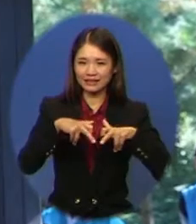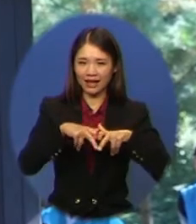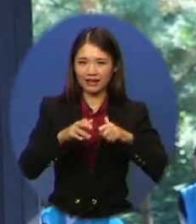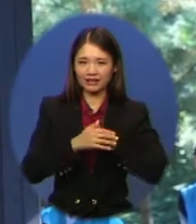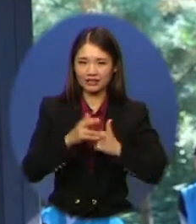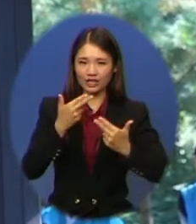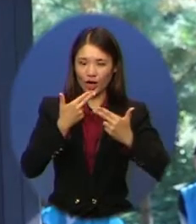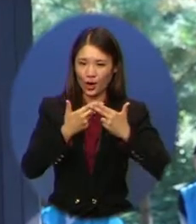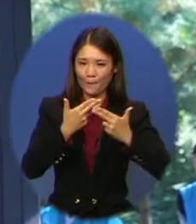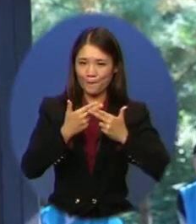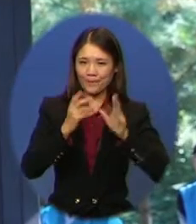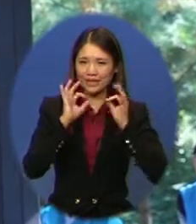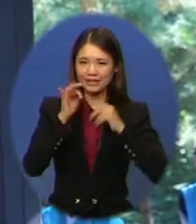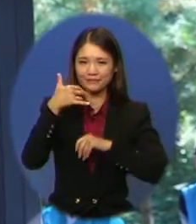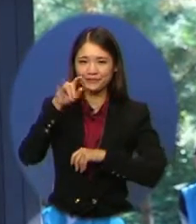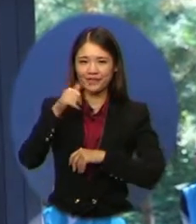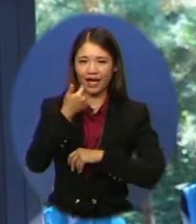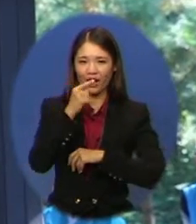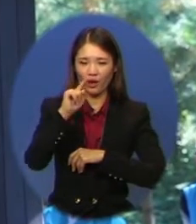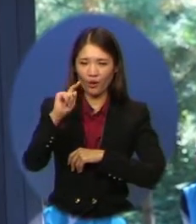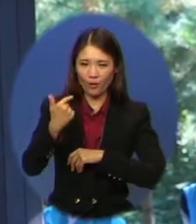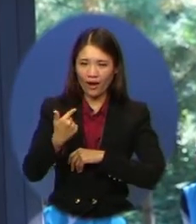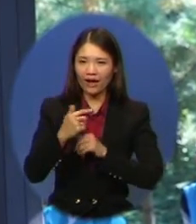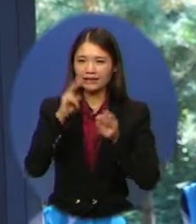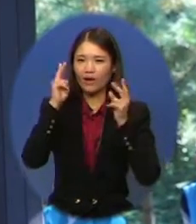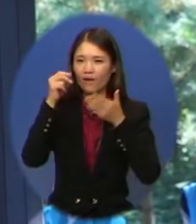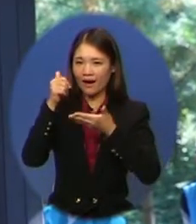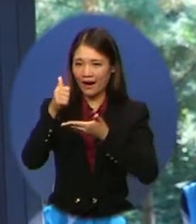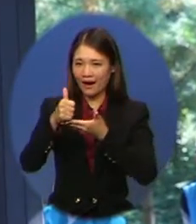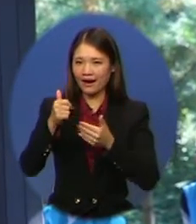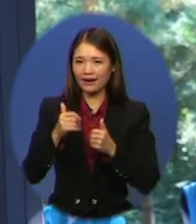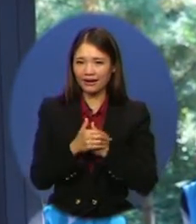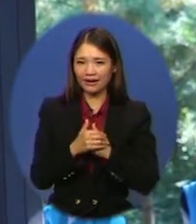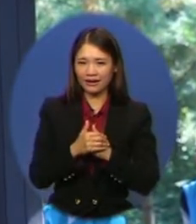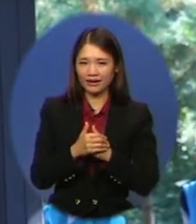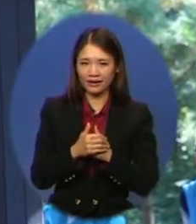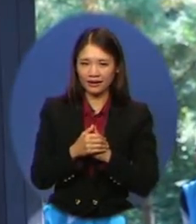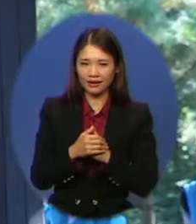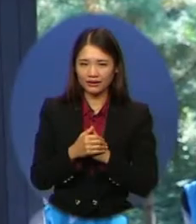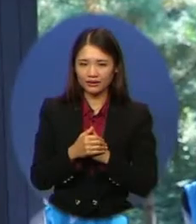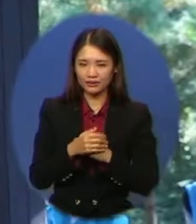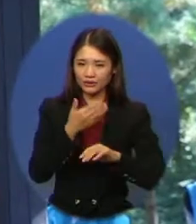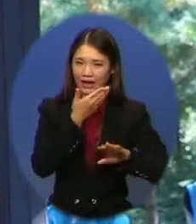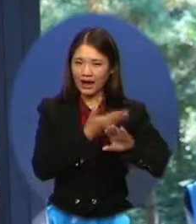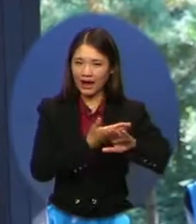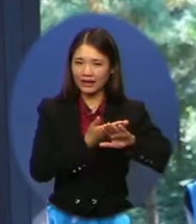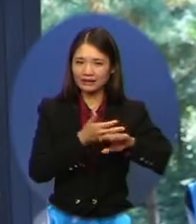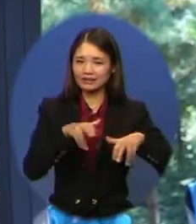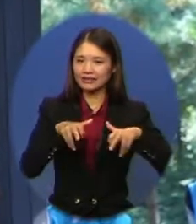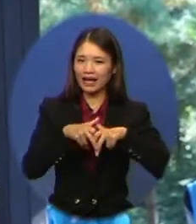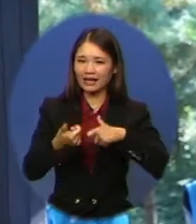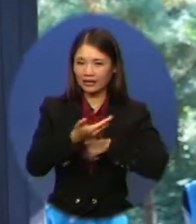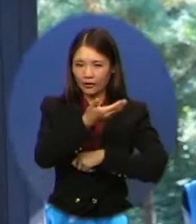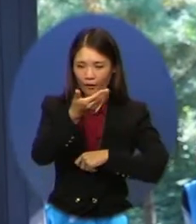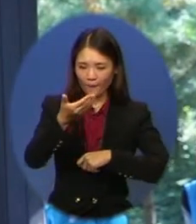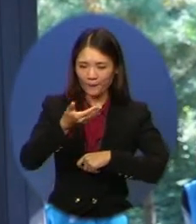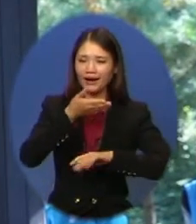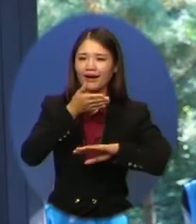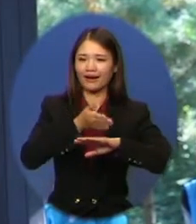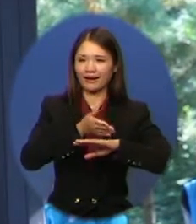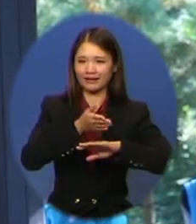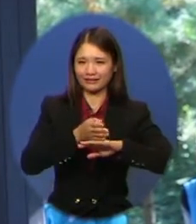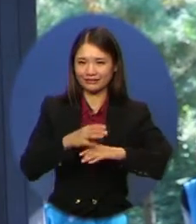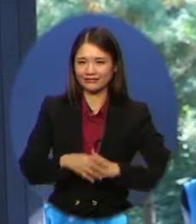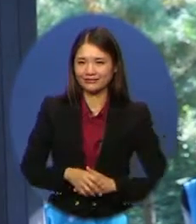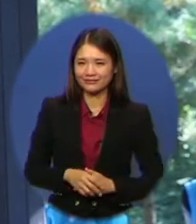시각장애인협회 우리 김장환 회장님 또 여러 우리 장애인 여러분들 진심으로 감사를